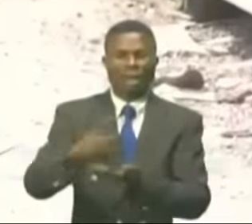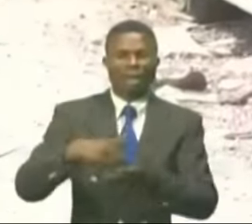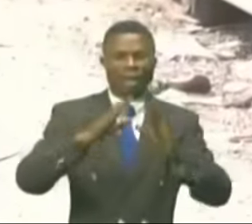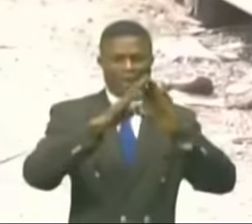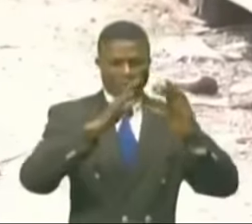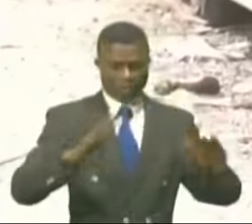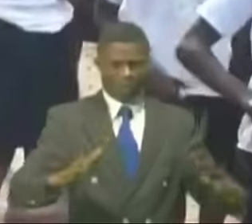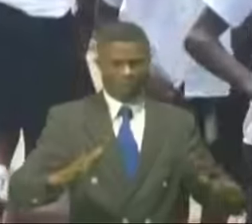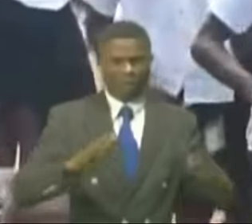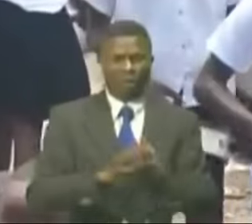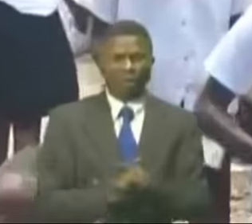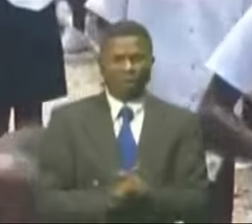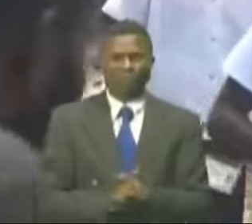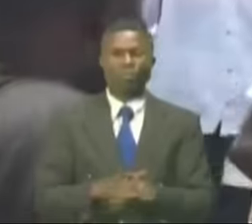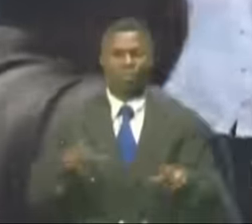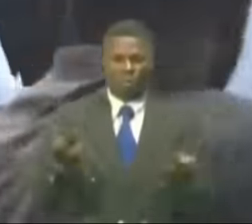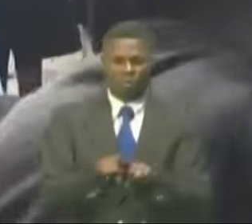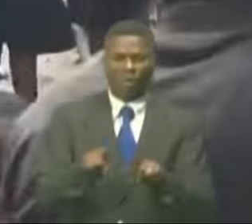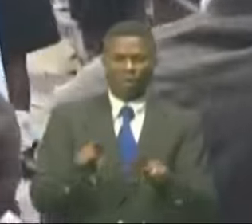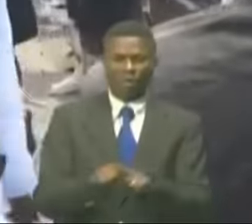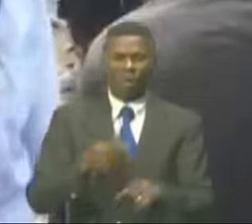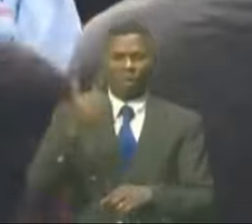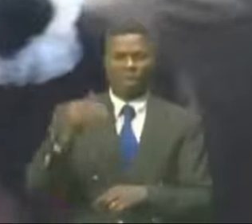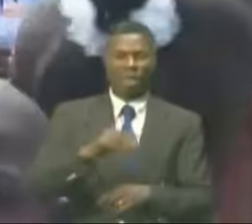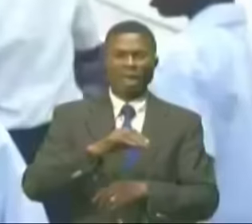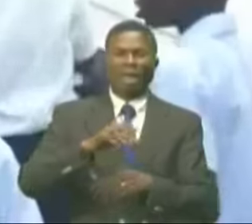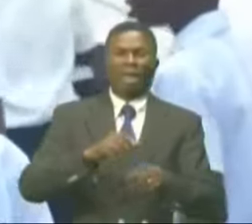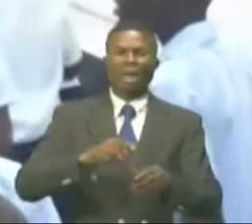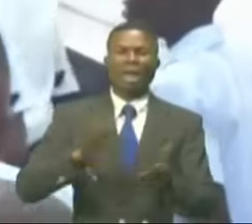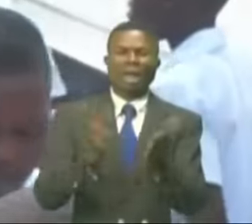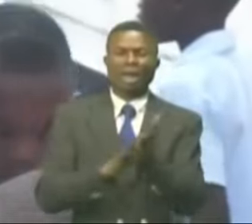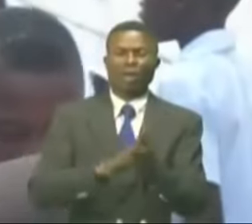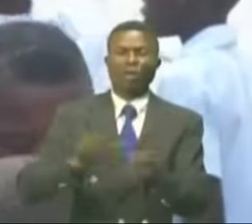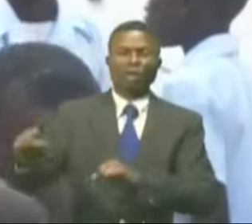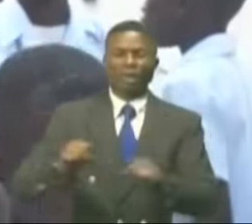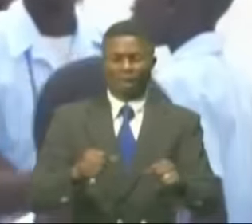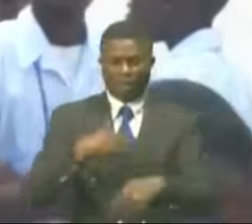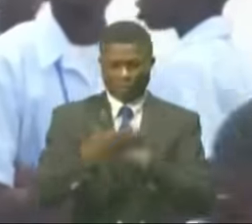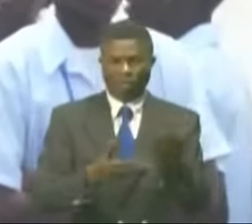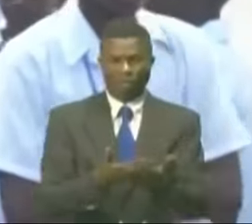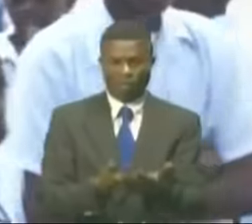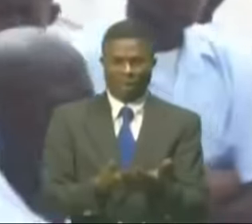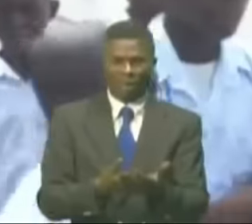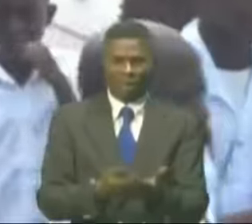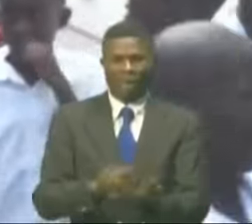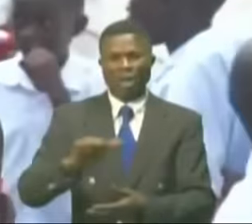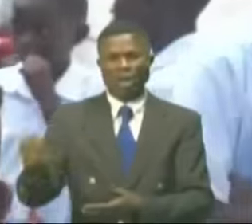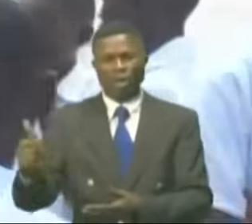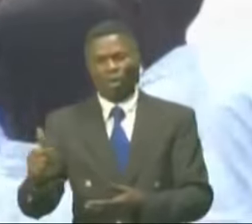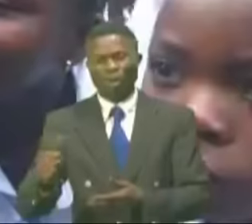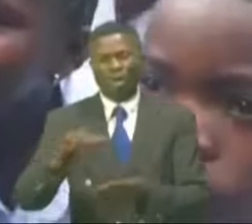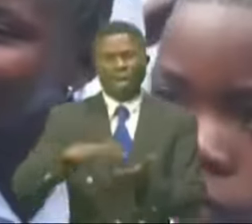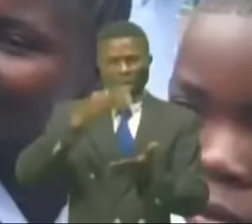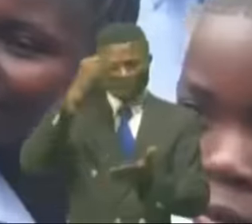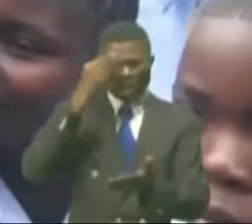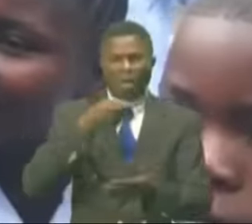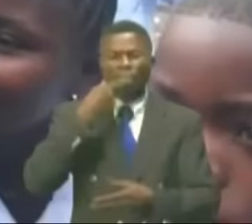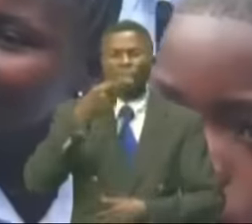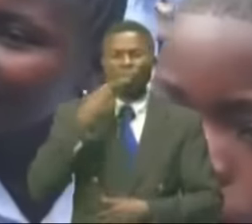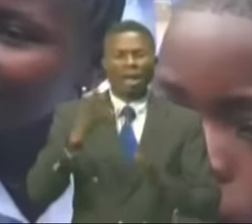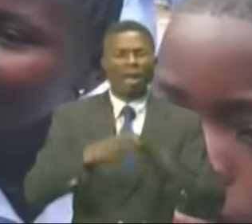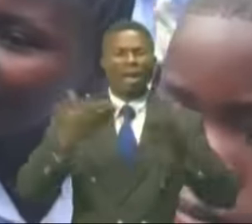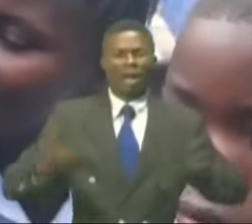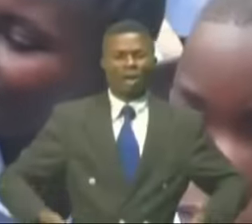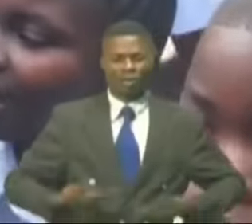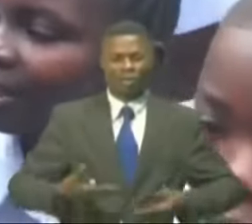maison. Il en est de même devant les centres de passation d'examen, où quelques élèves se sont exprimés avec joie